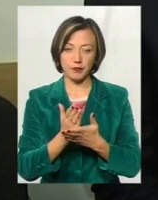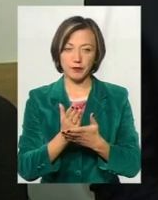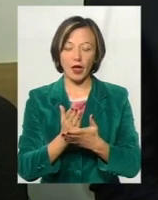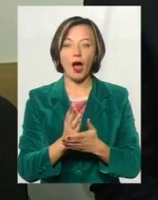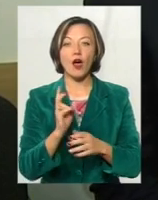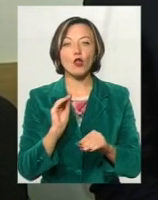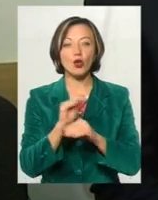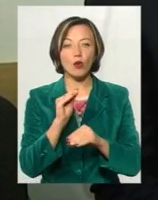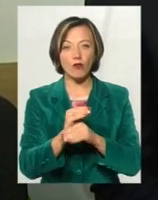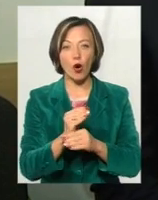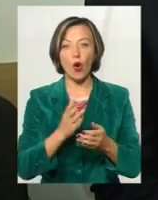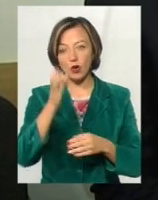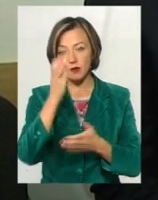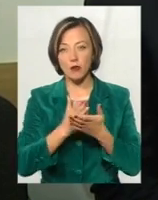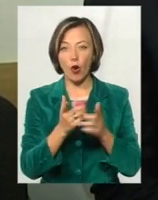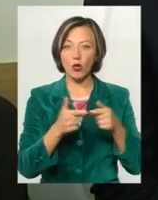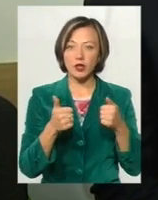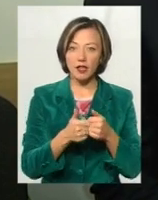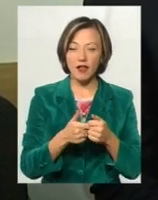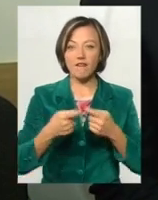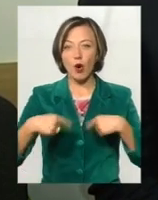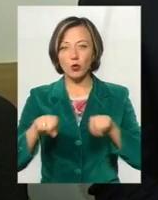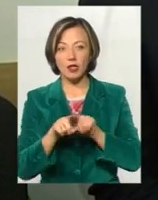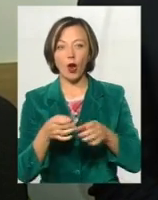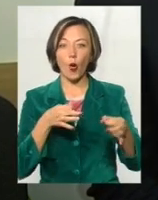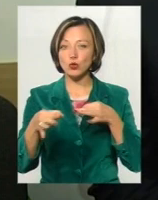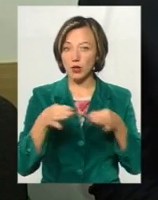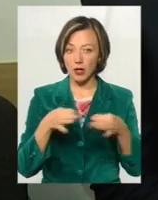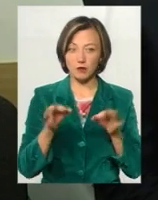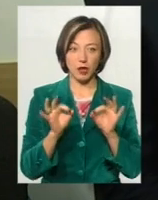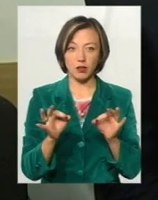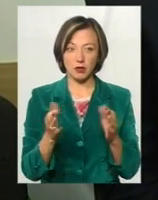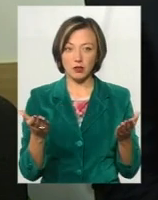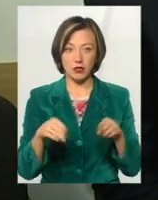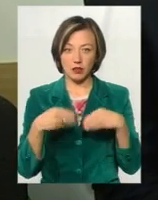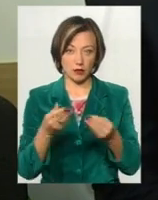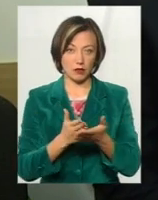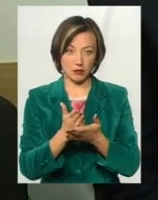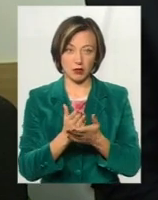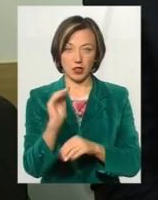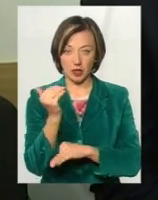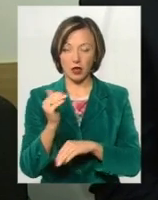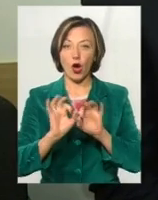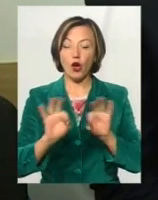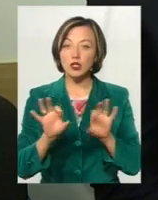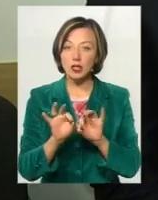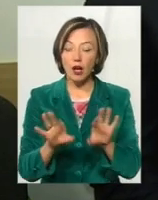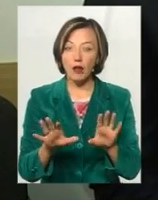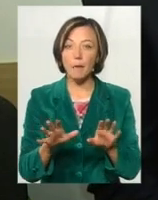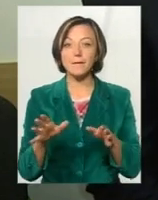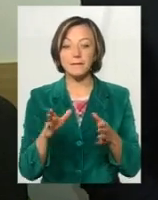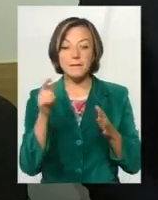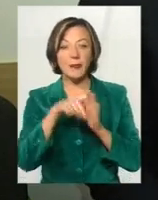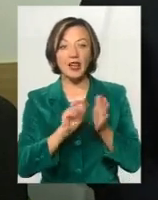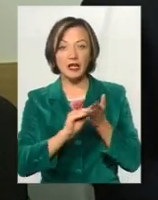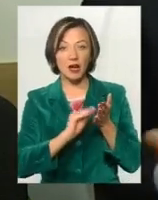Додатковими освітніми послугами можуть бути гуртки, факультативи. Консультації, дитина... правильно. А що не дається консультація? Дитині розказується то матеріал, якщо